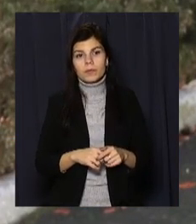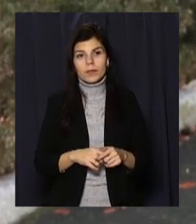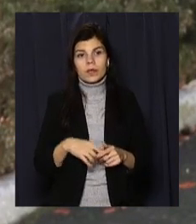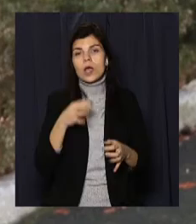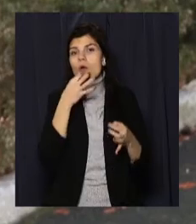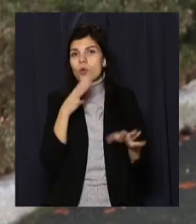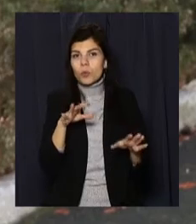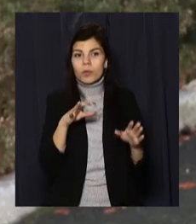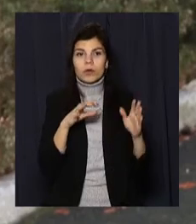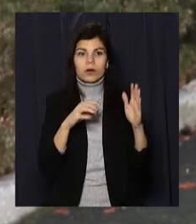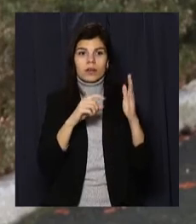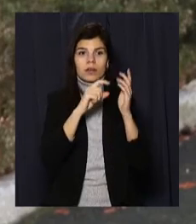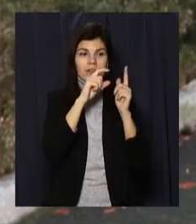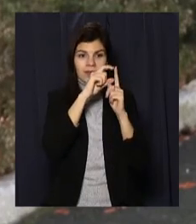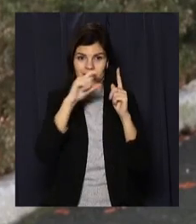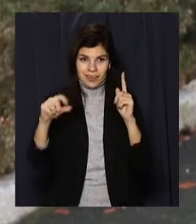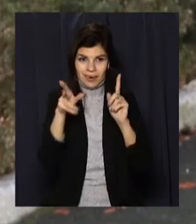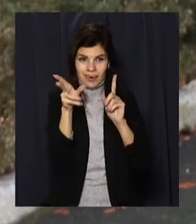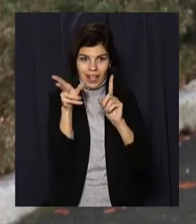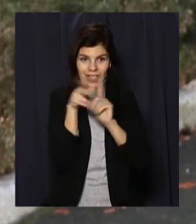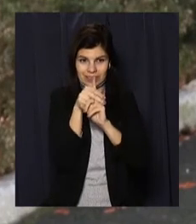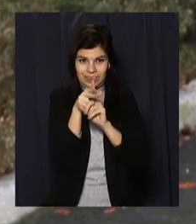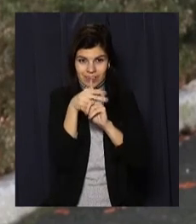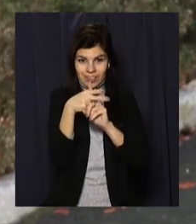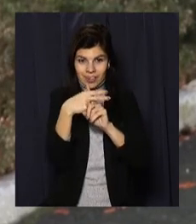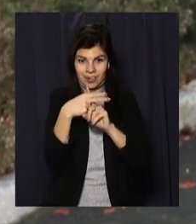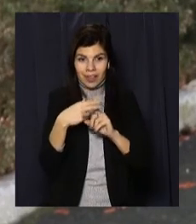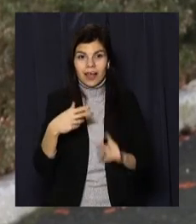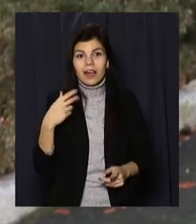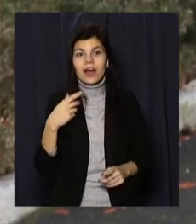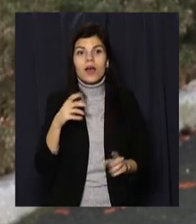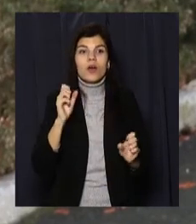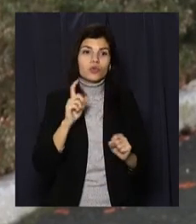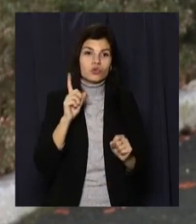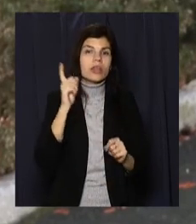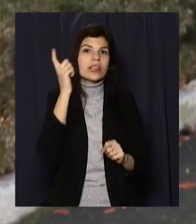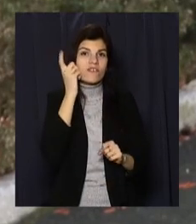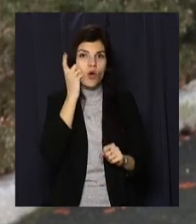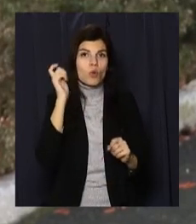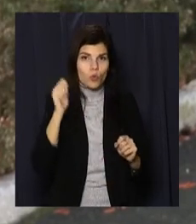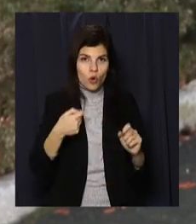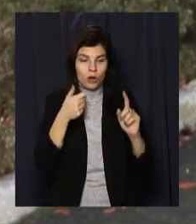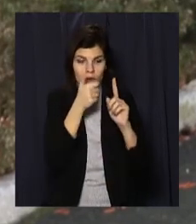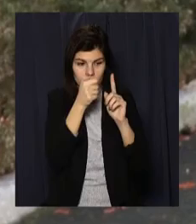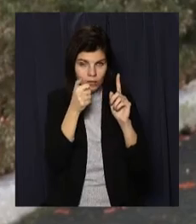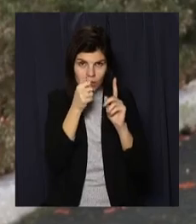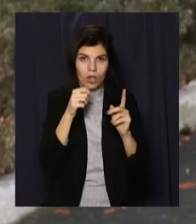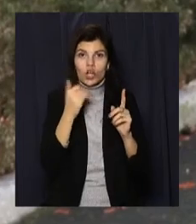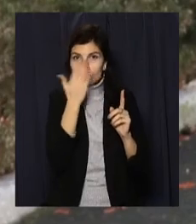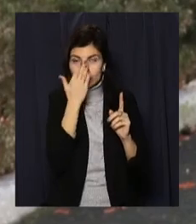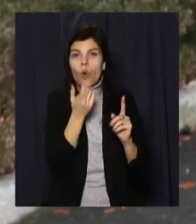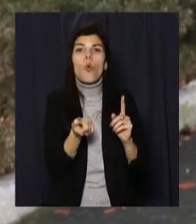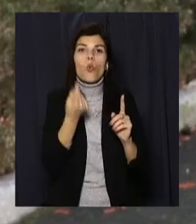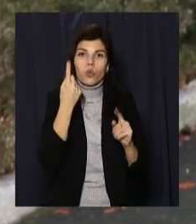Люба бірка заводиться, якщо є в телефон, там що, стріх-код, там все показано,